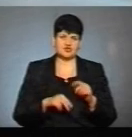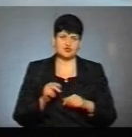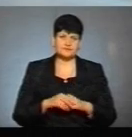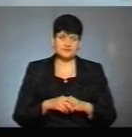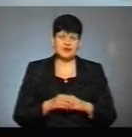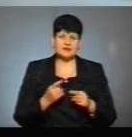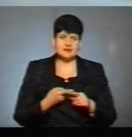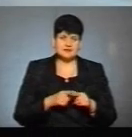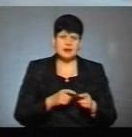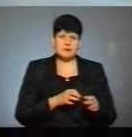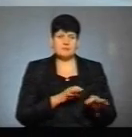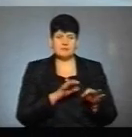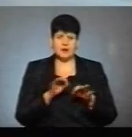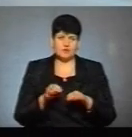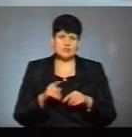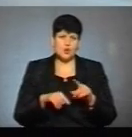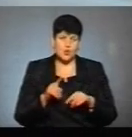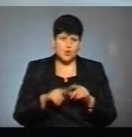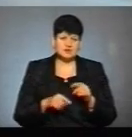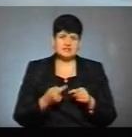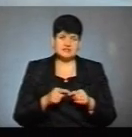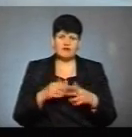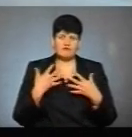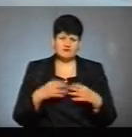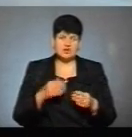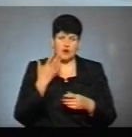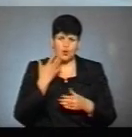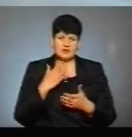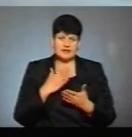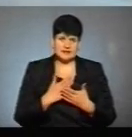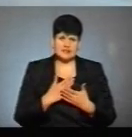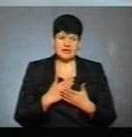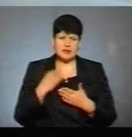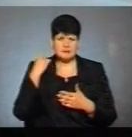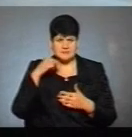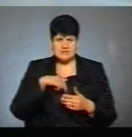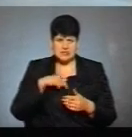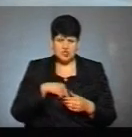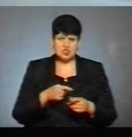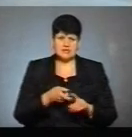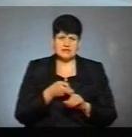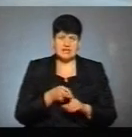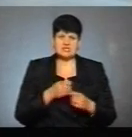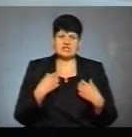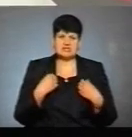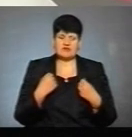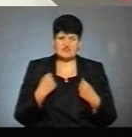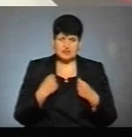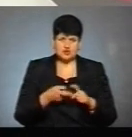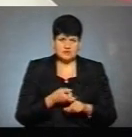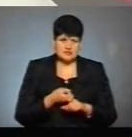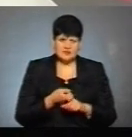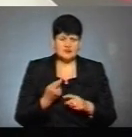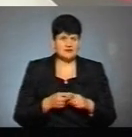вже привозять і родичі, коли це вже, скажімо, коли вже є і сформована і психічна залежність, і фізична залежність. Це вже